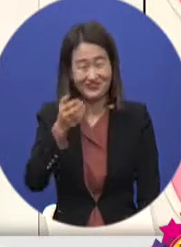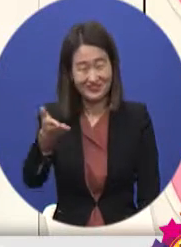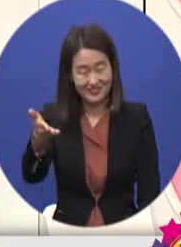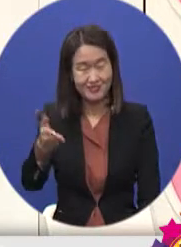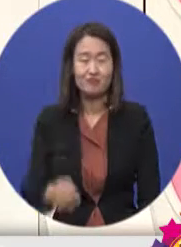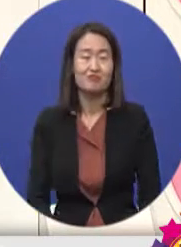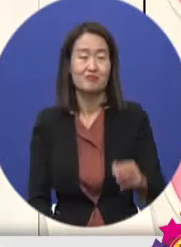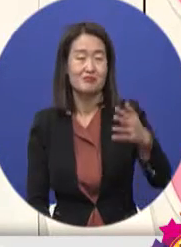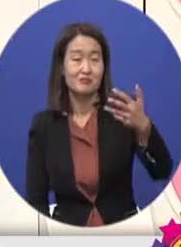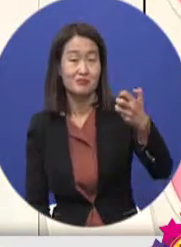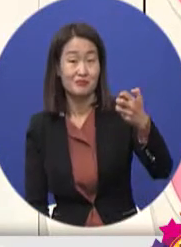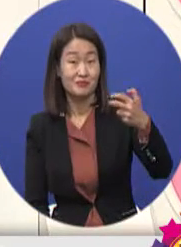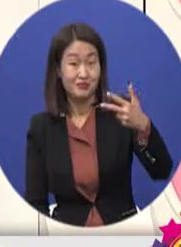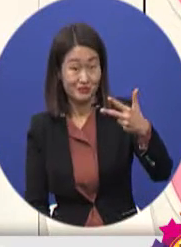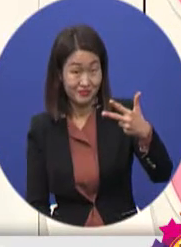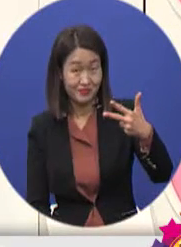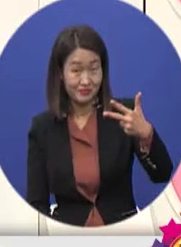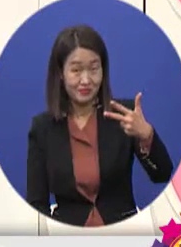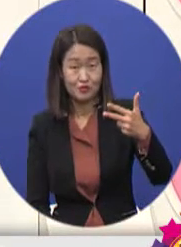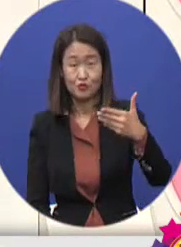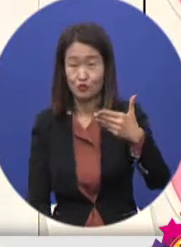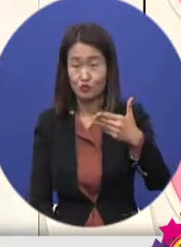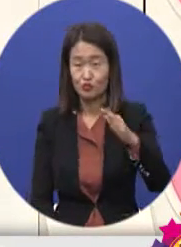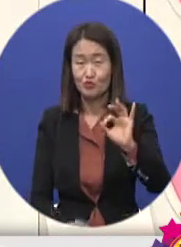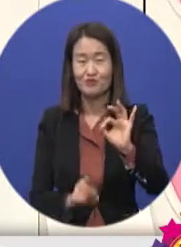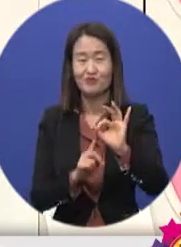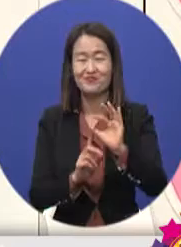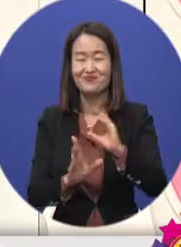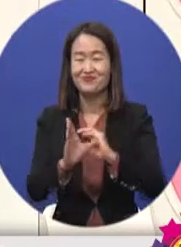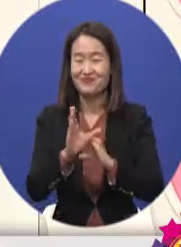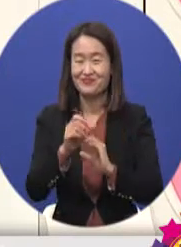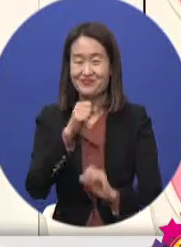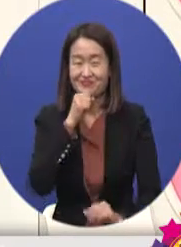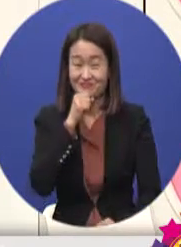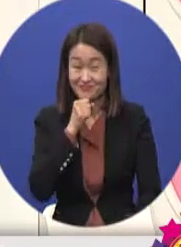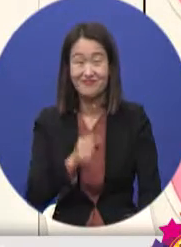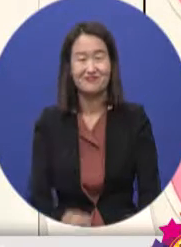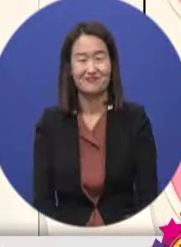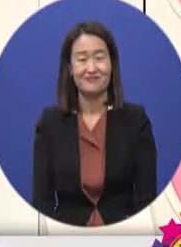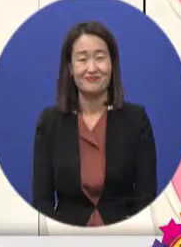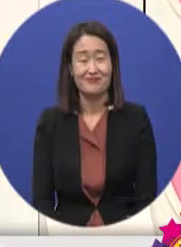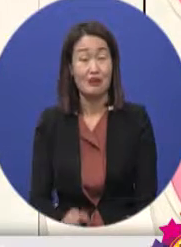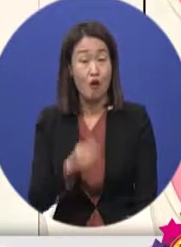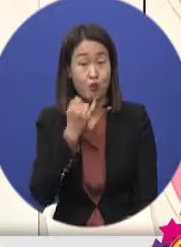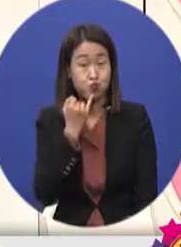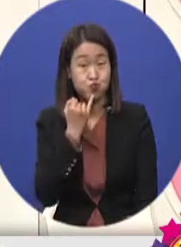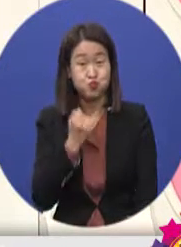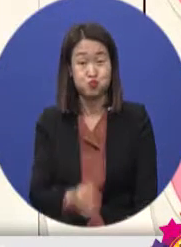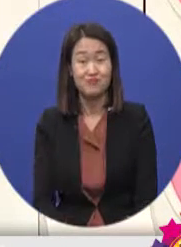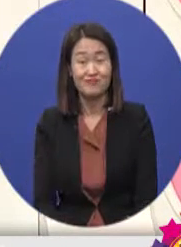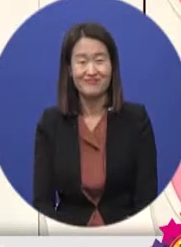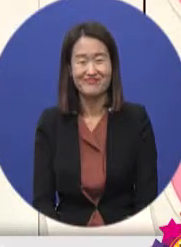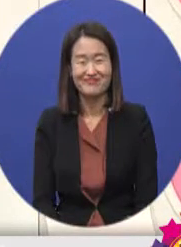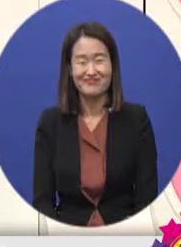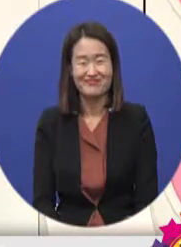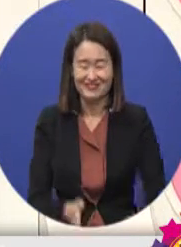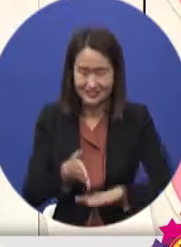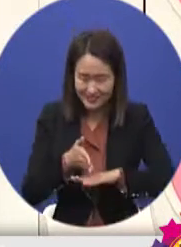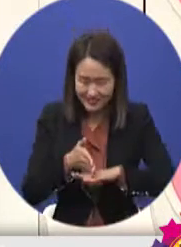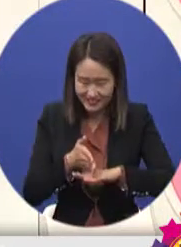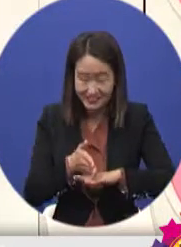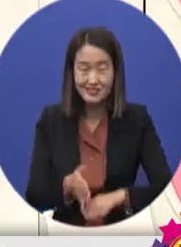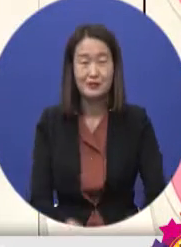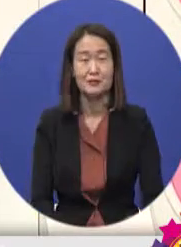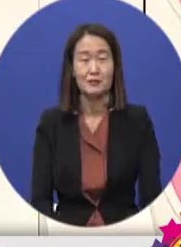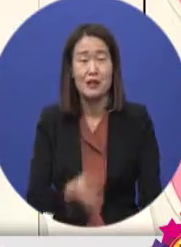네. 음정에 8점, 박자 7점, 9점, 보너스 10점, 높은 점수 받으셨네요.